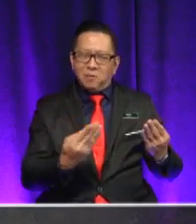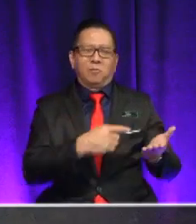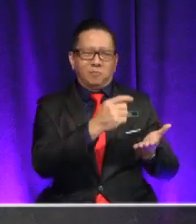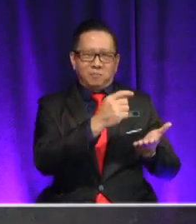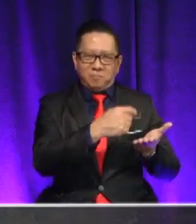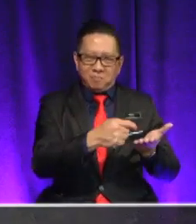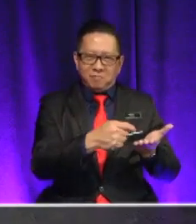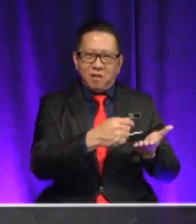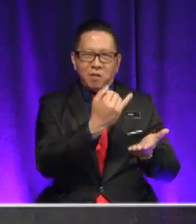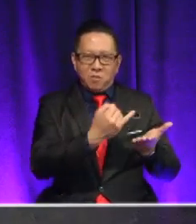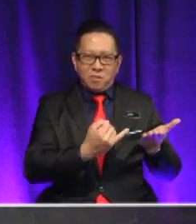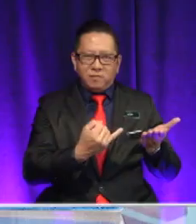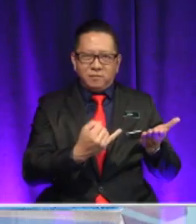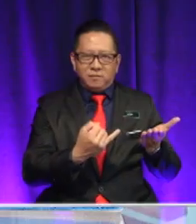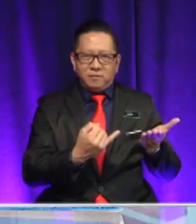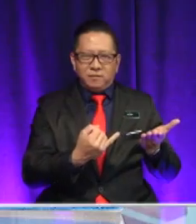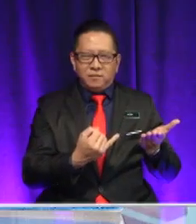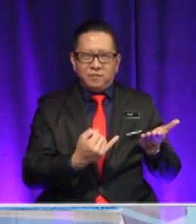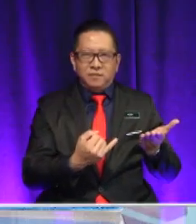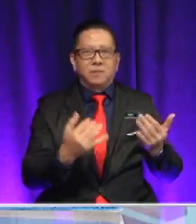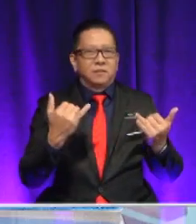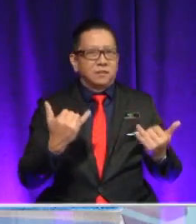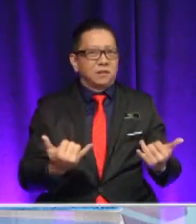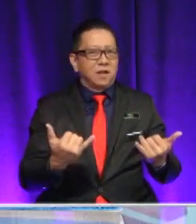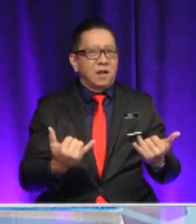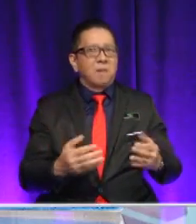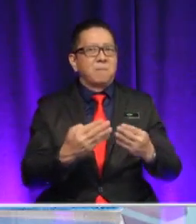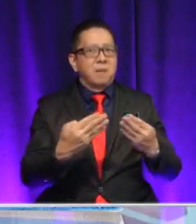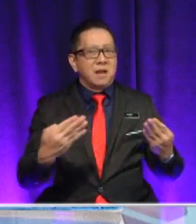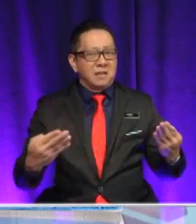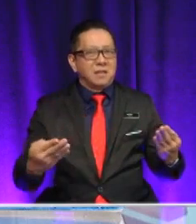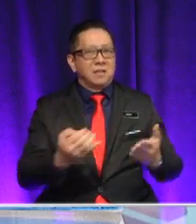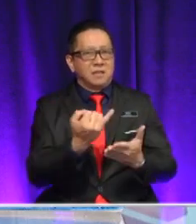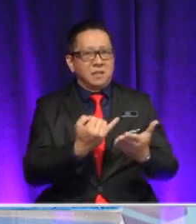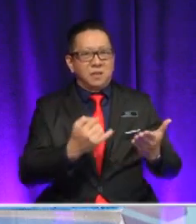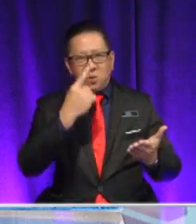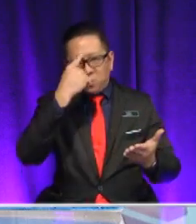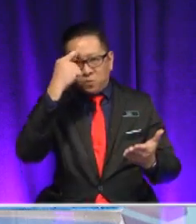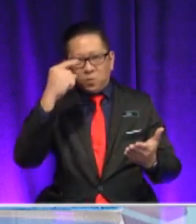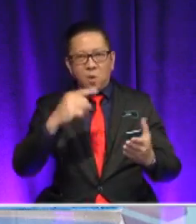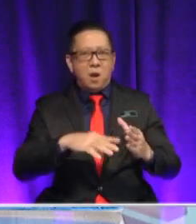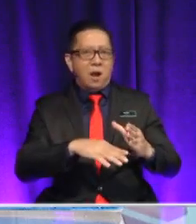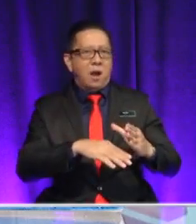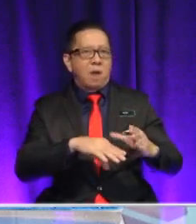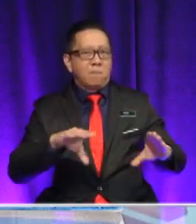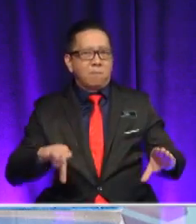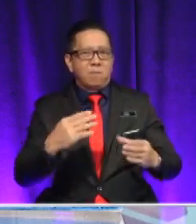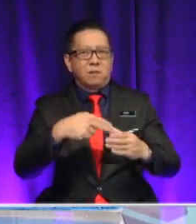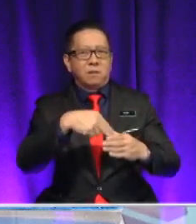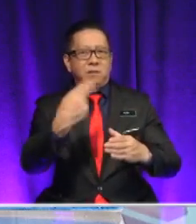kita menggunakan unsur bahasa Selain itu untuk menghasilkan karya Ivan tinggal